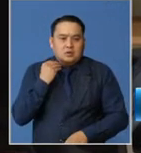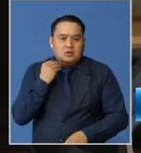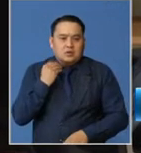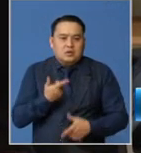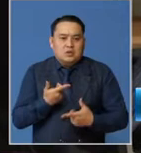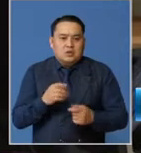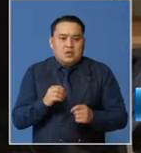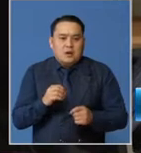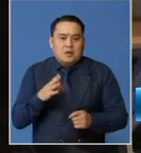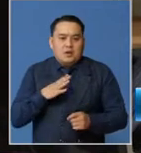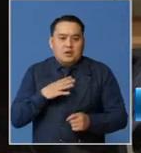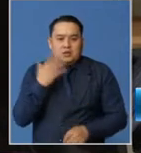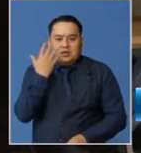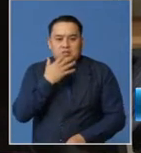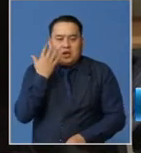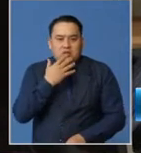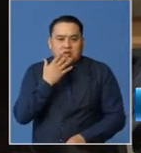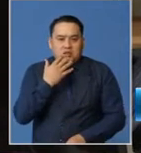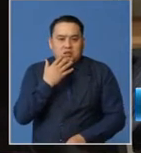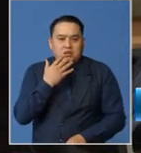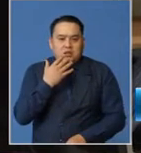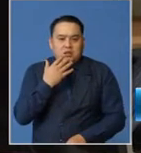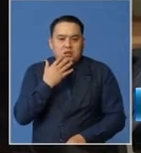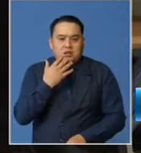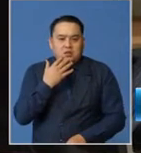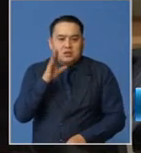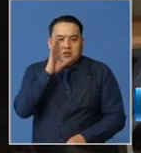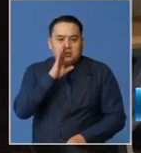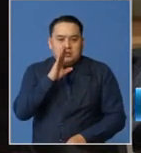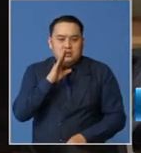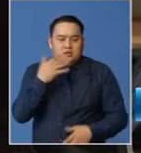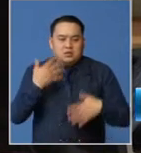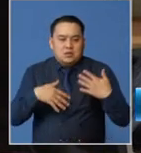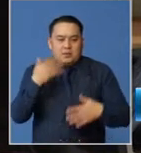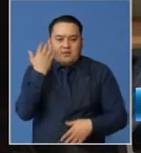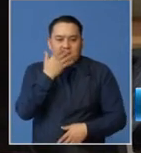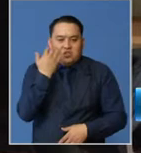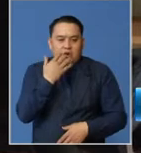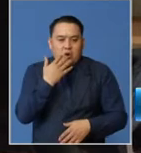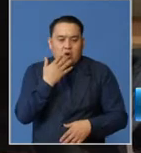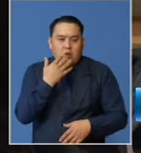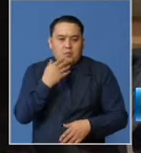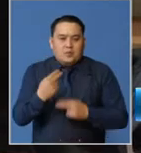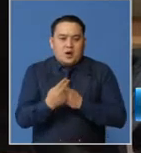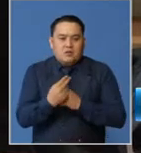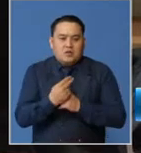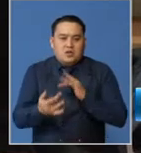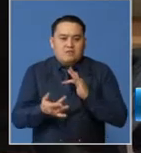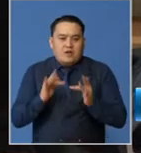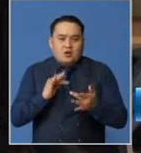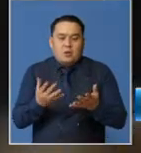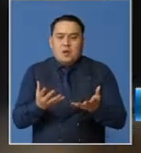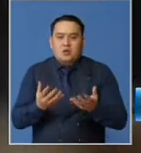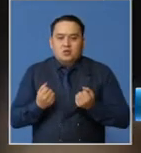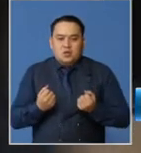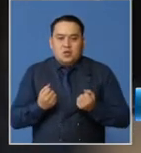где незрячие и а также слабовидящие дети учатся, они у них идет урок информатики, они получают